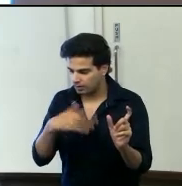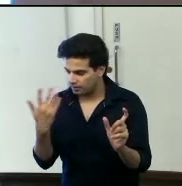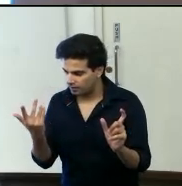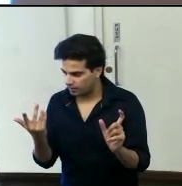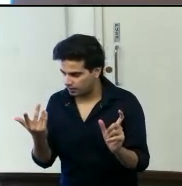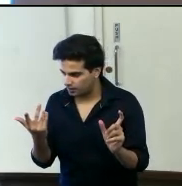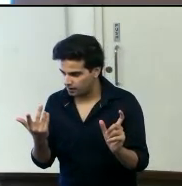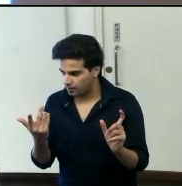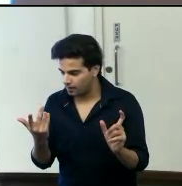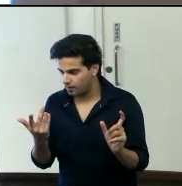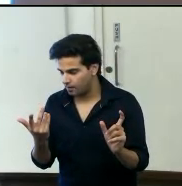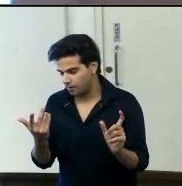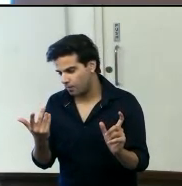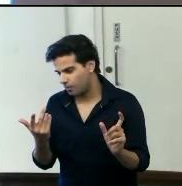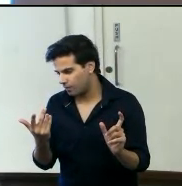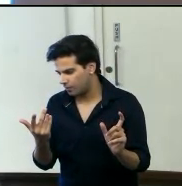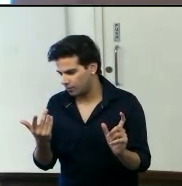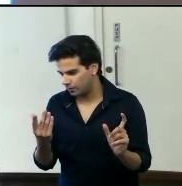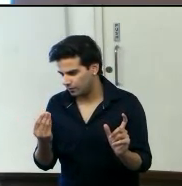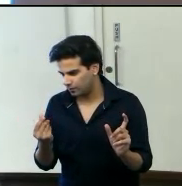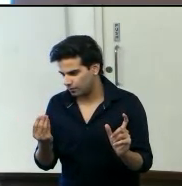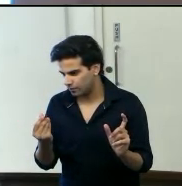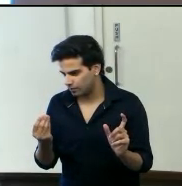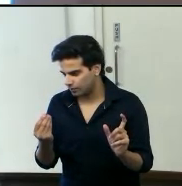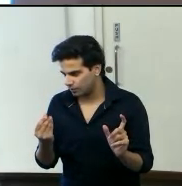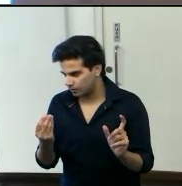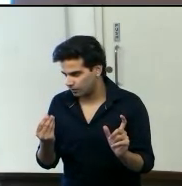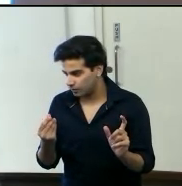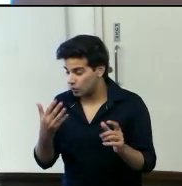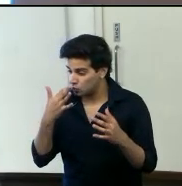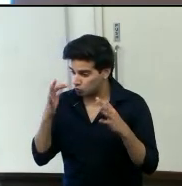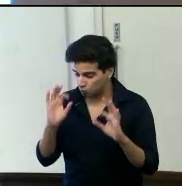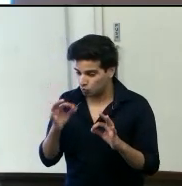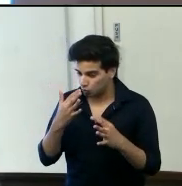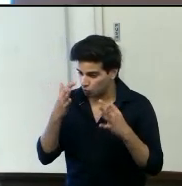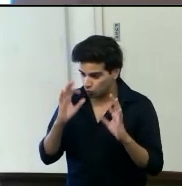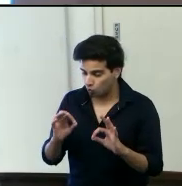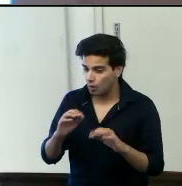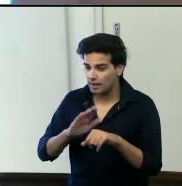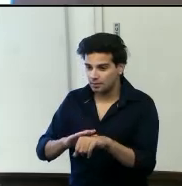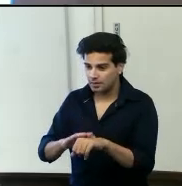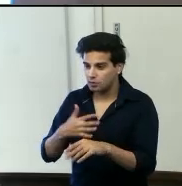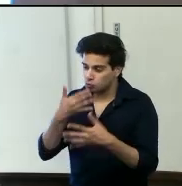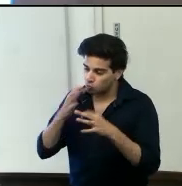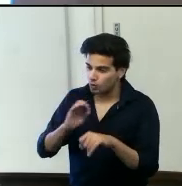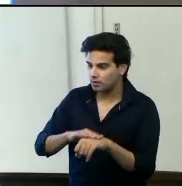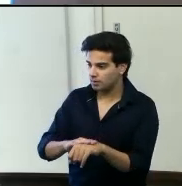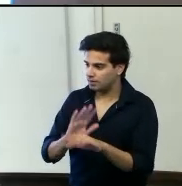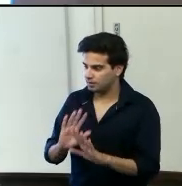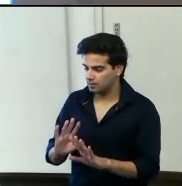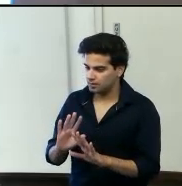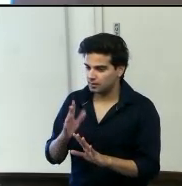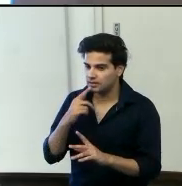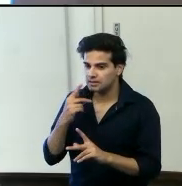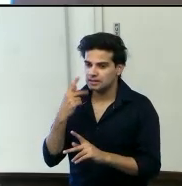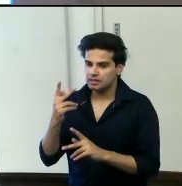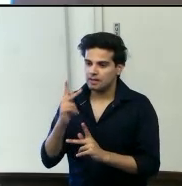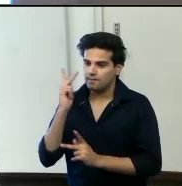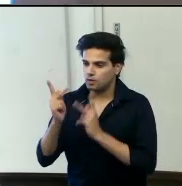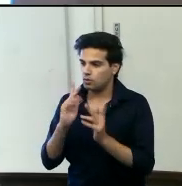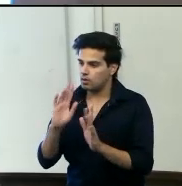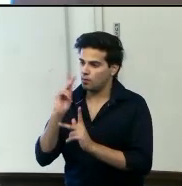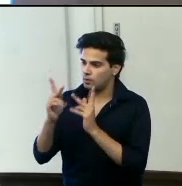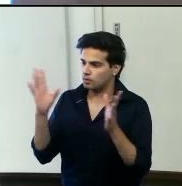ನೇರವಾಗಿ ಈ ನಮ್ಮ ಜಿಡ್ಡು ಅವ್ರು ಹೇಳ್ತಾರ ಆ್ಯಕ್ಚುಯಲ್ ಎಕ್ಸ್ಪೀರಿಯನ್ಸ್ ಏನಿದೆ. ಆ್ಯಕ್ಚುಲಿ ಮೌನ ಇರುತ್ತಾ?